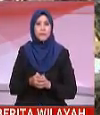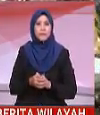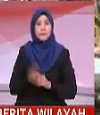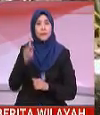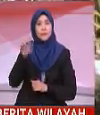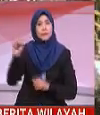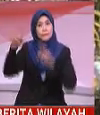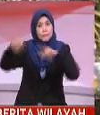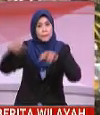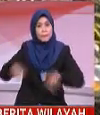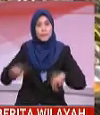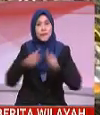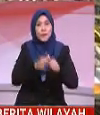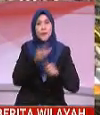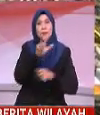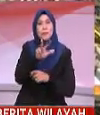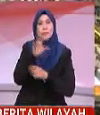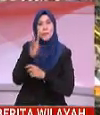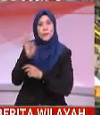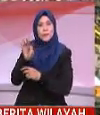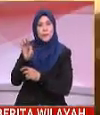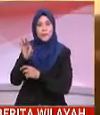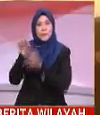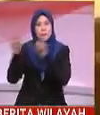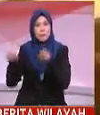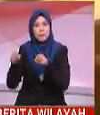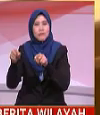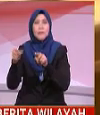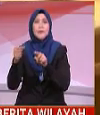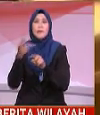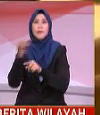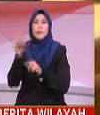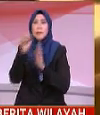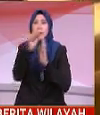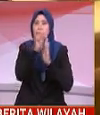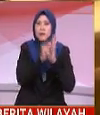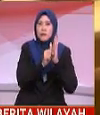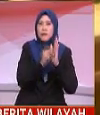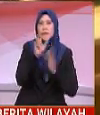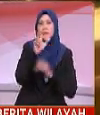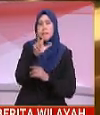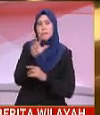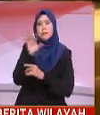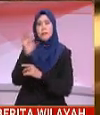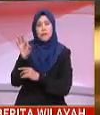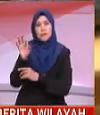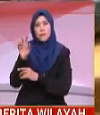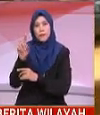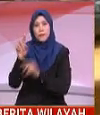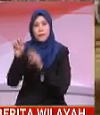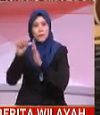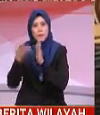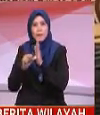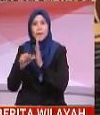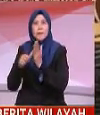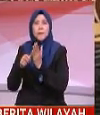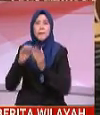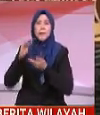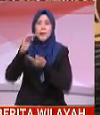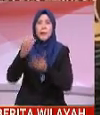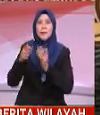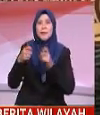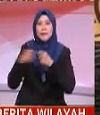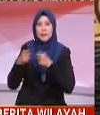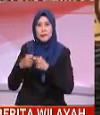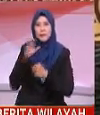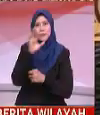Kes disiasat mengikut Seksyen 379 Kanun Keseksaan dan Seksyen 37-1 Akta Bekalan Elektrik